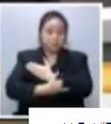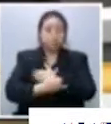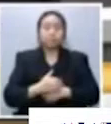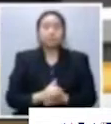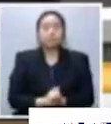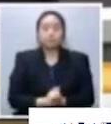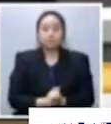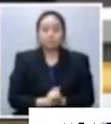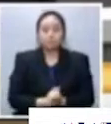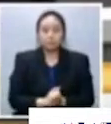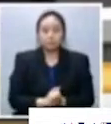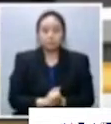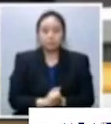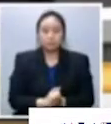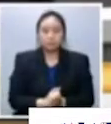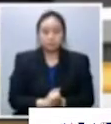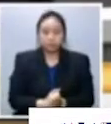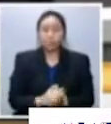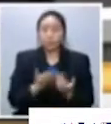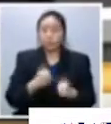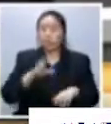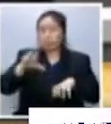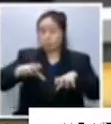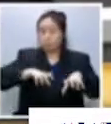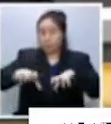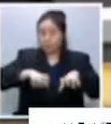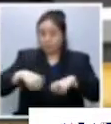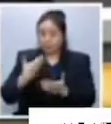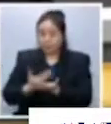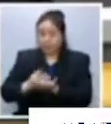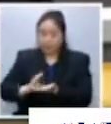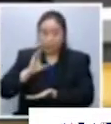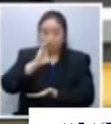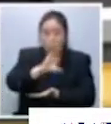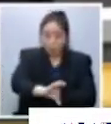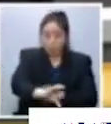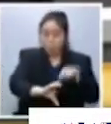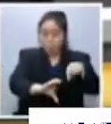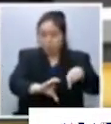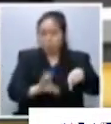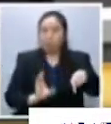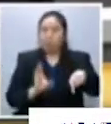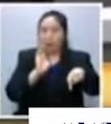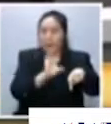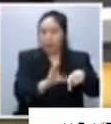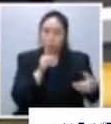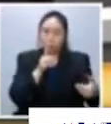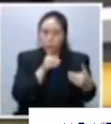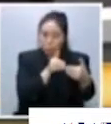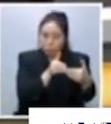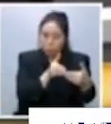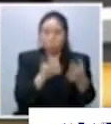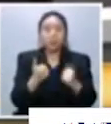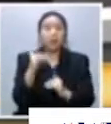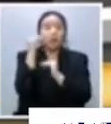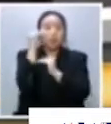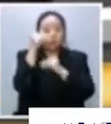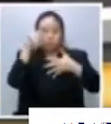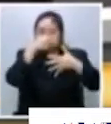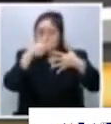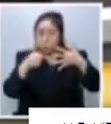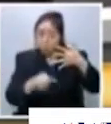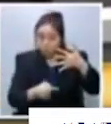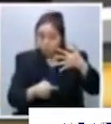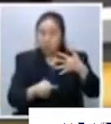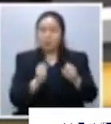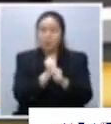เมื่อควรจัดสรรหน่วยงบประมาณไปที่หน่วยรับงบประมาณโดยตรงแล้วเนี่ยการกำหนดตัวชี้วัดนะครับผลสั